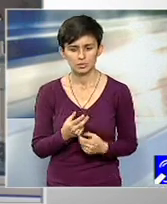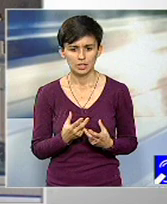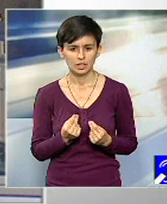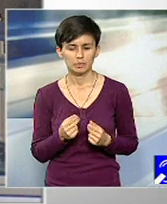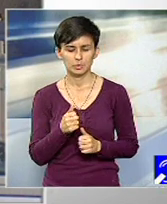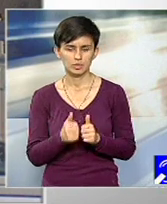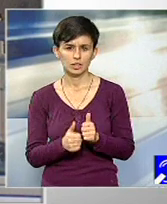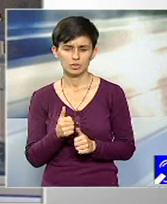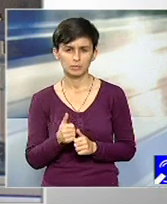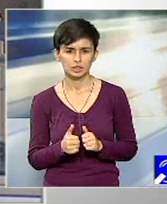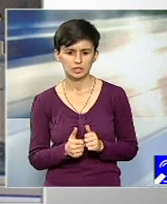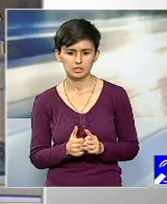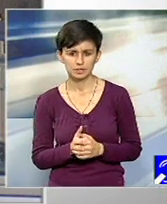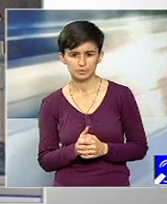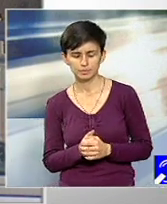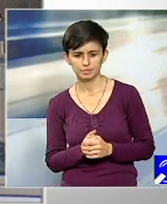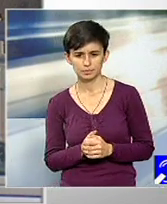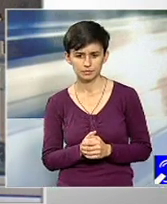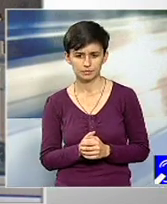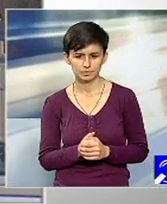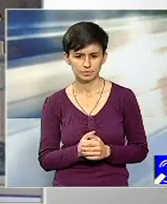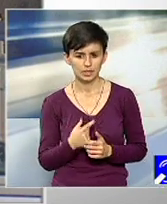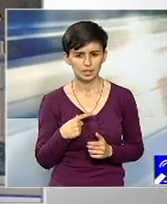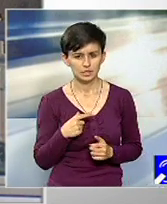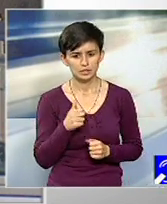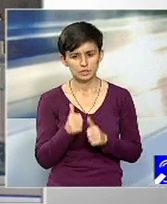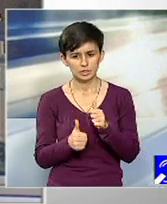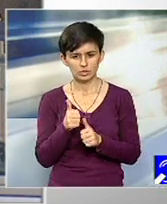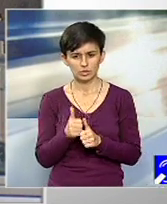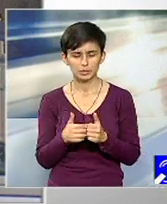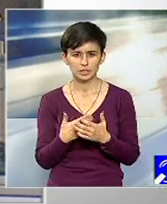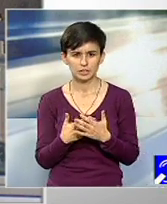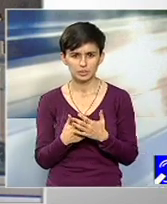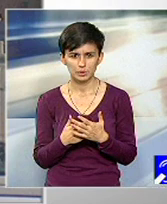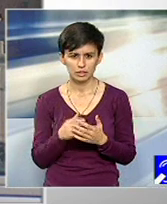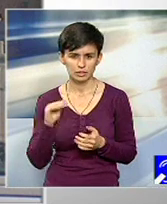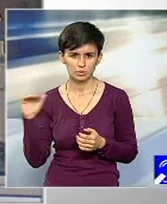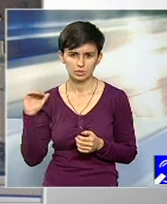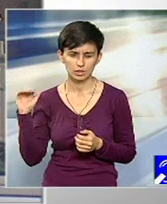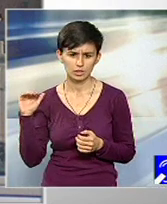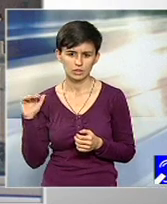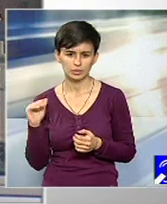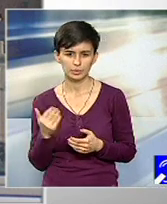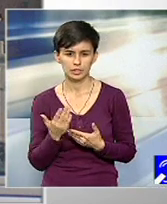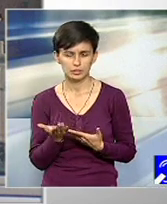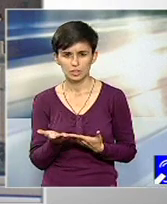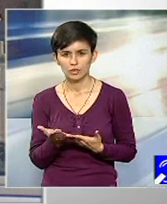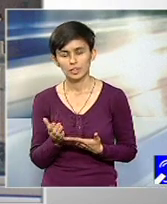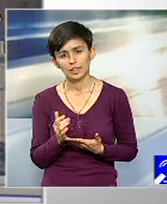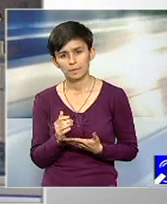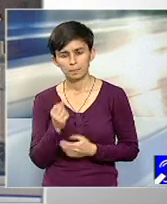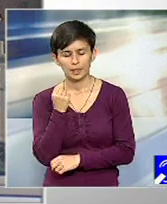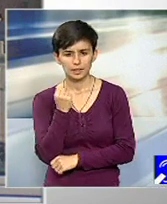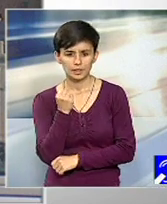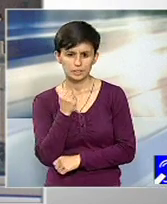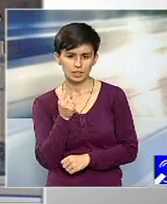Majoritatea competițiilor pentru copiii care mă duc de la școală, se oferă cazare și masă, eu doar trebuie